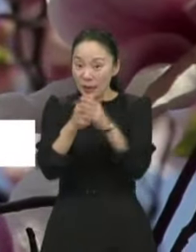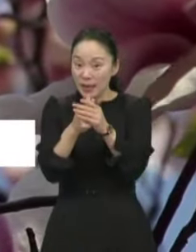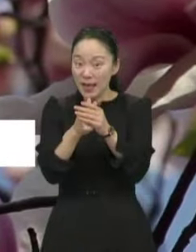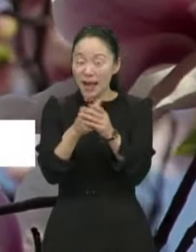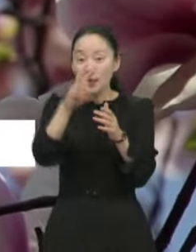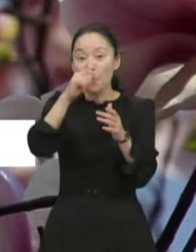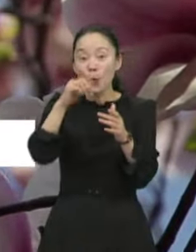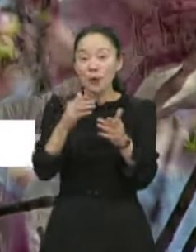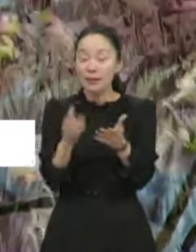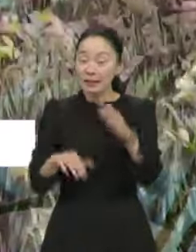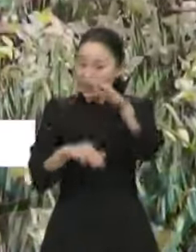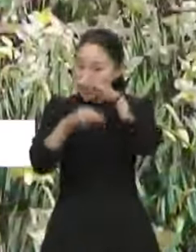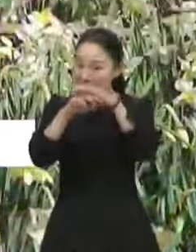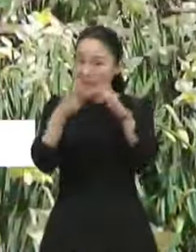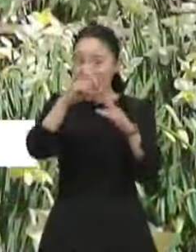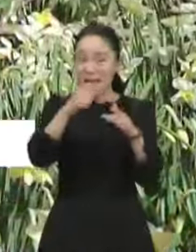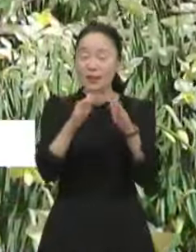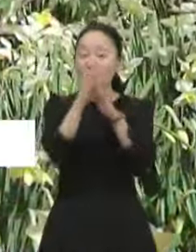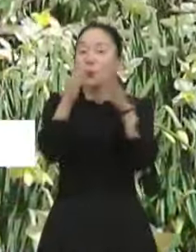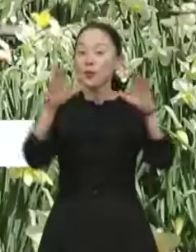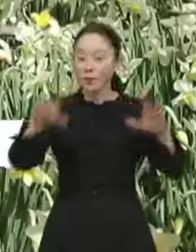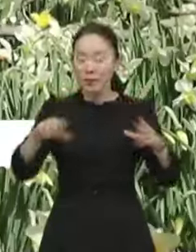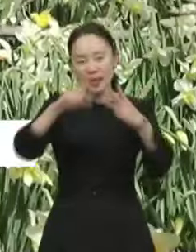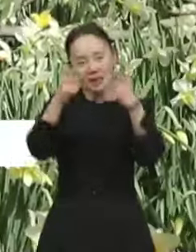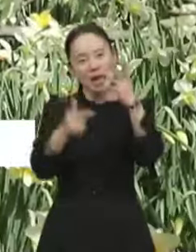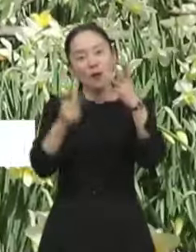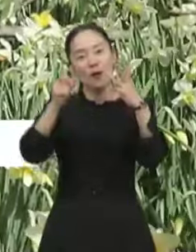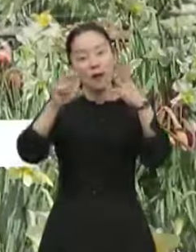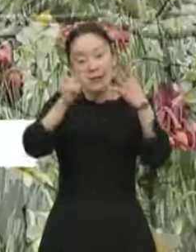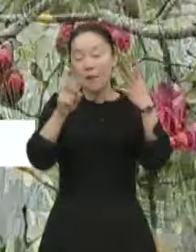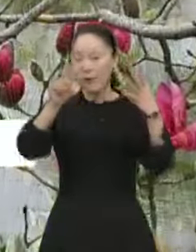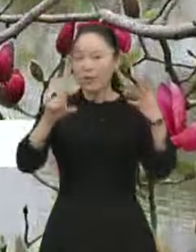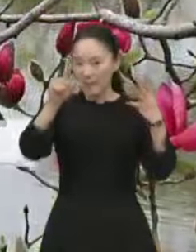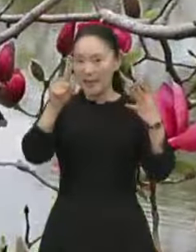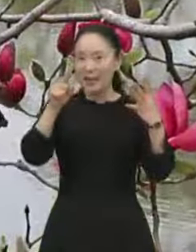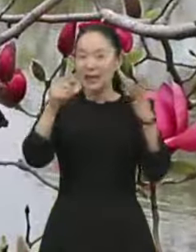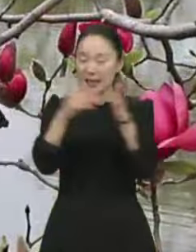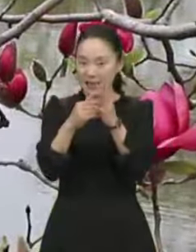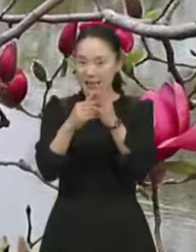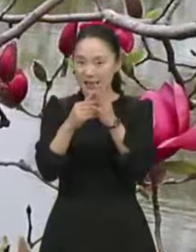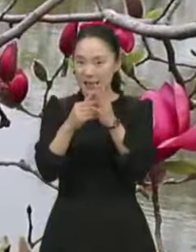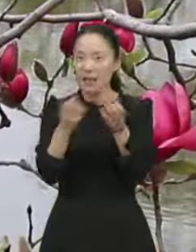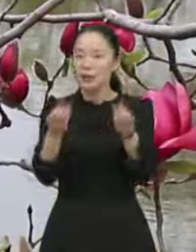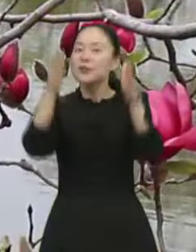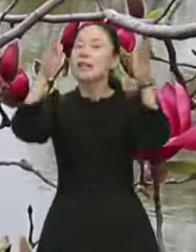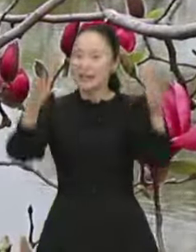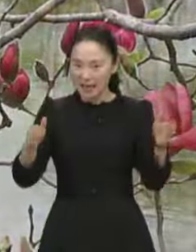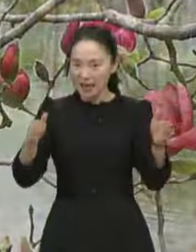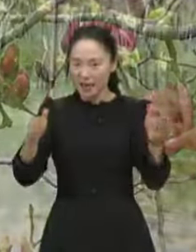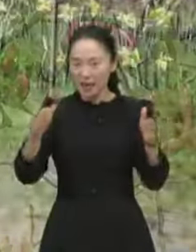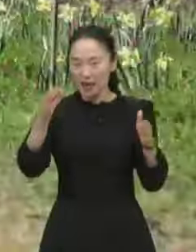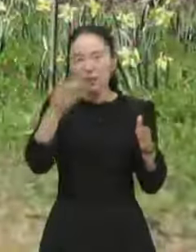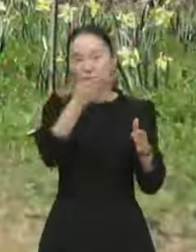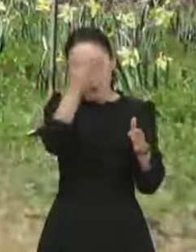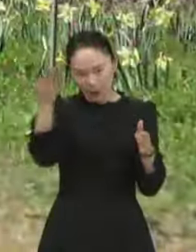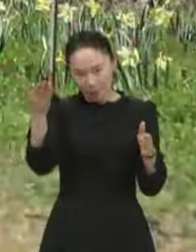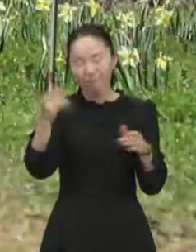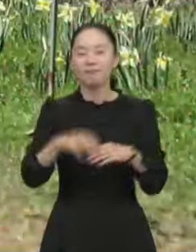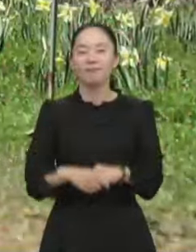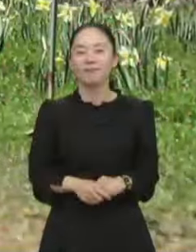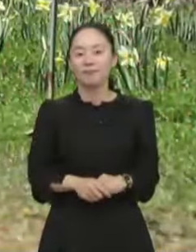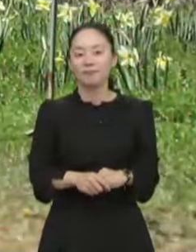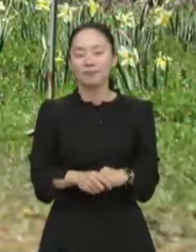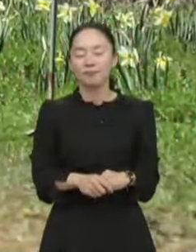가득한 산정 목련원은 4월 21일까지 이어지는 목련 축제 기간에만 일반에 공개됩니다. TJB